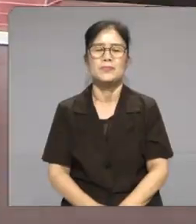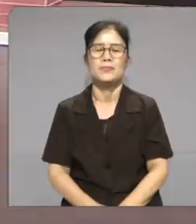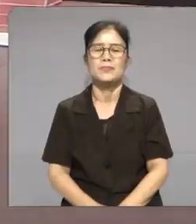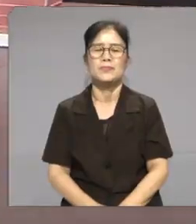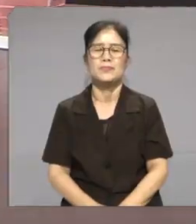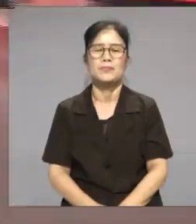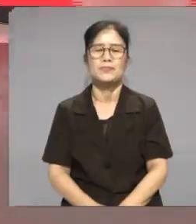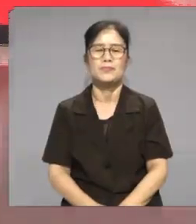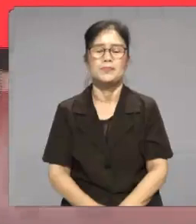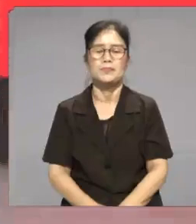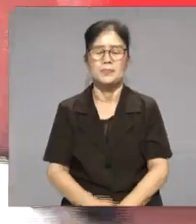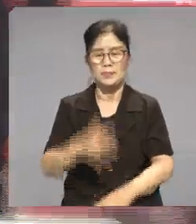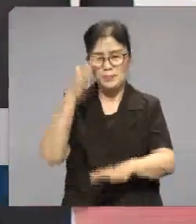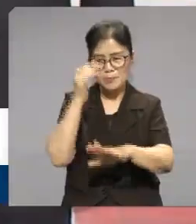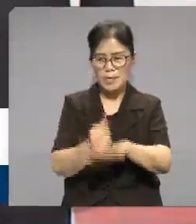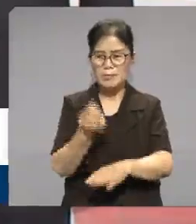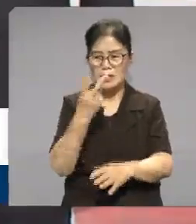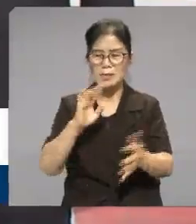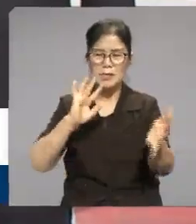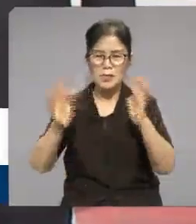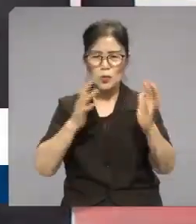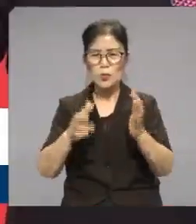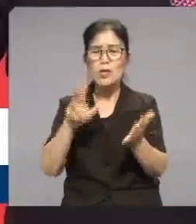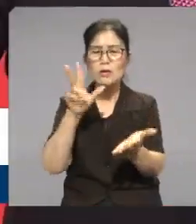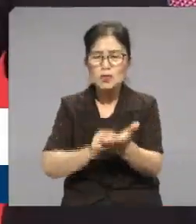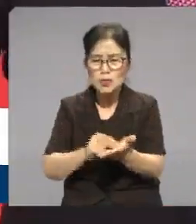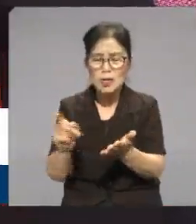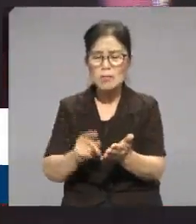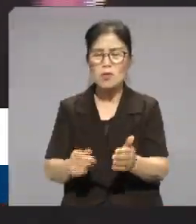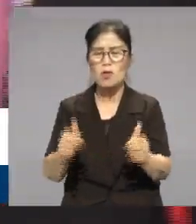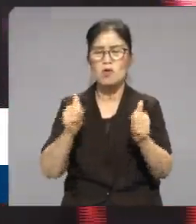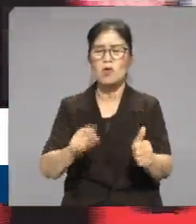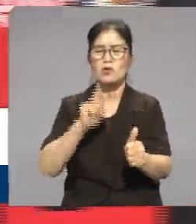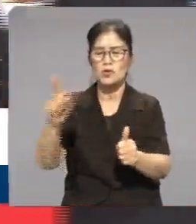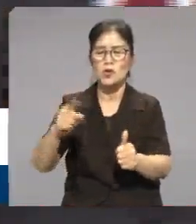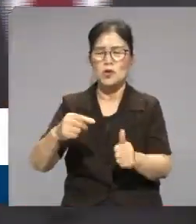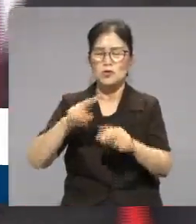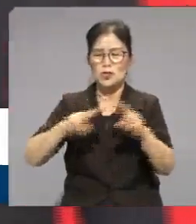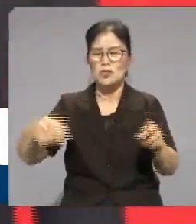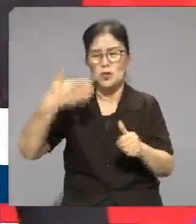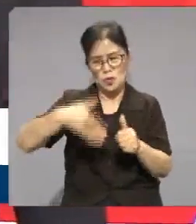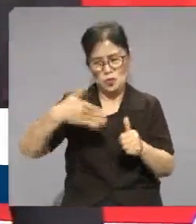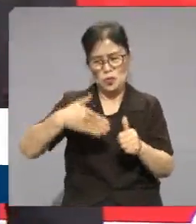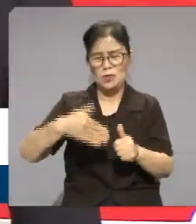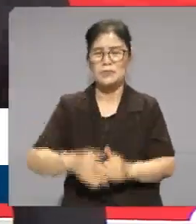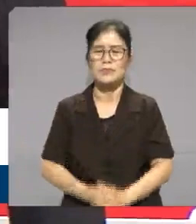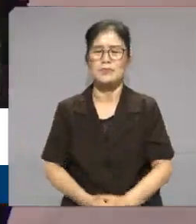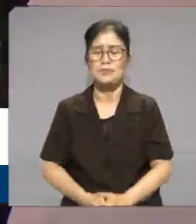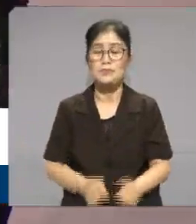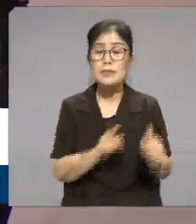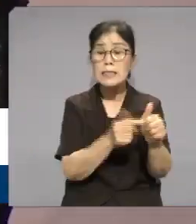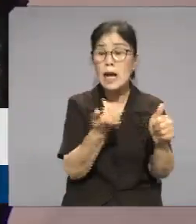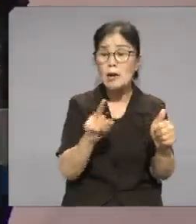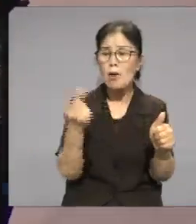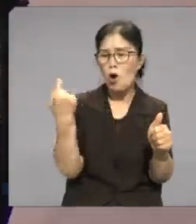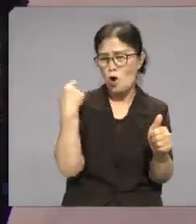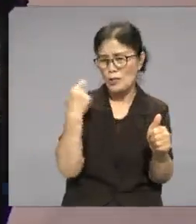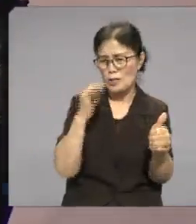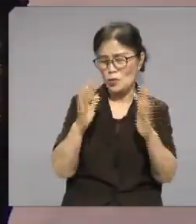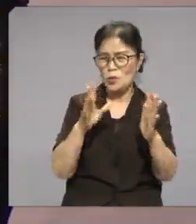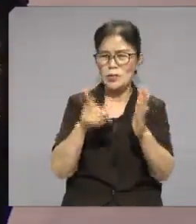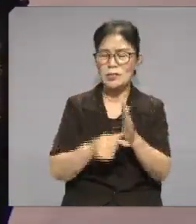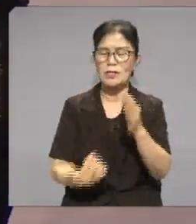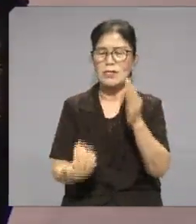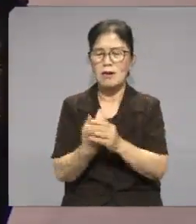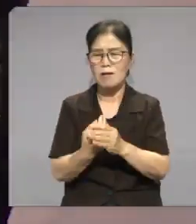기자입니다 마지막 TV 토론에서도 쟁점은 공소 취소 요청 폭로했습니다 한동훈 후보가 어제 토론회에서 당시